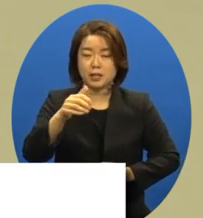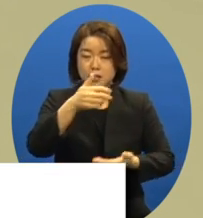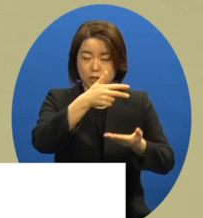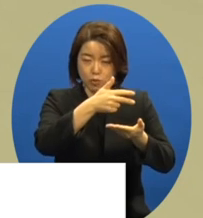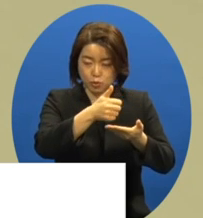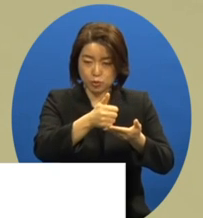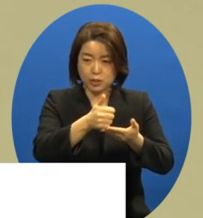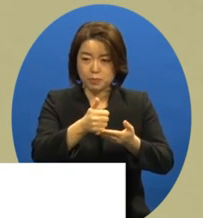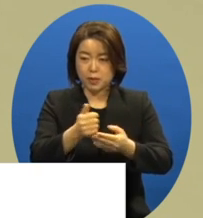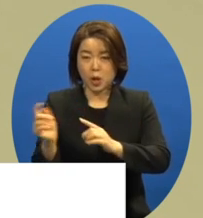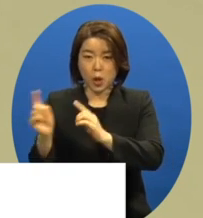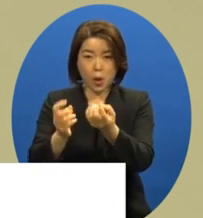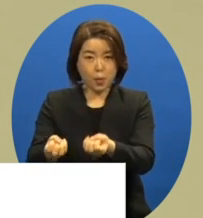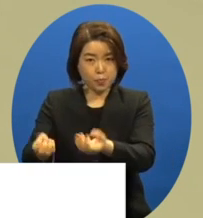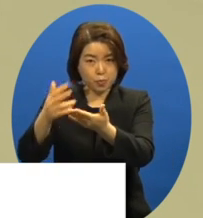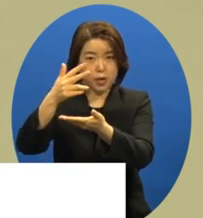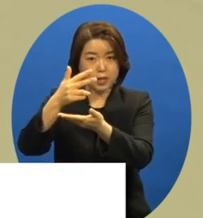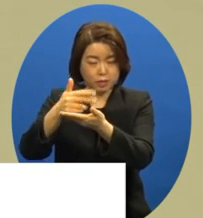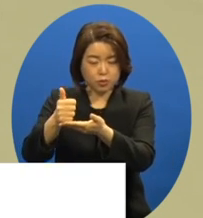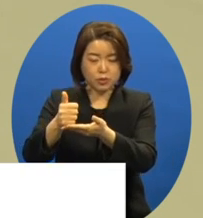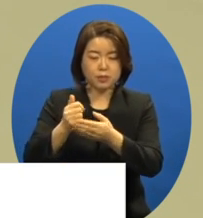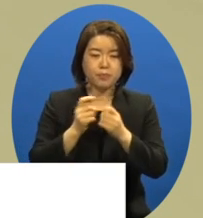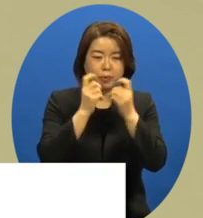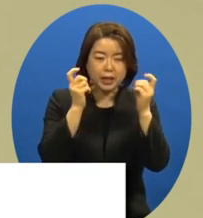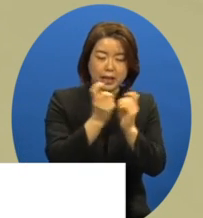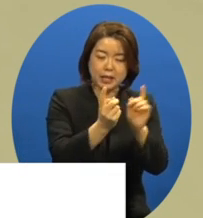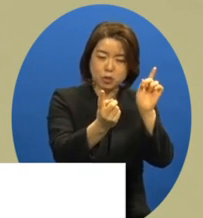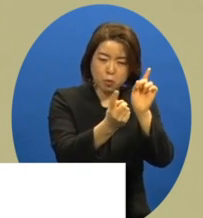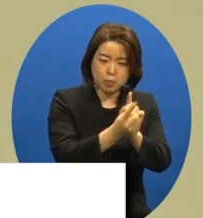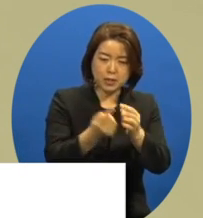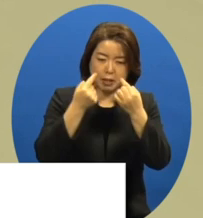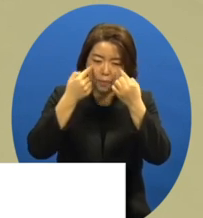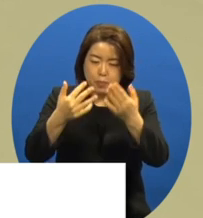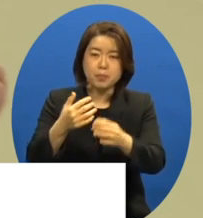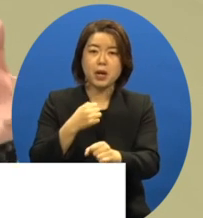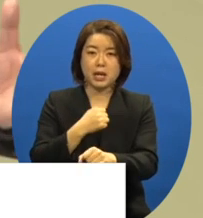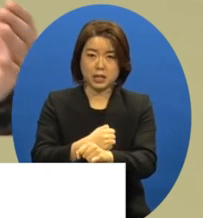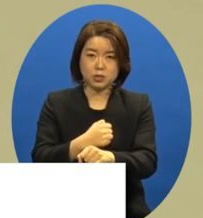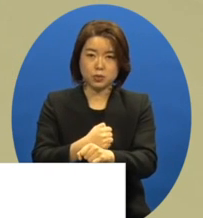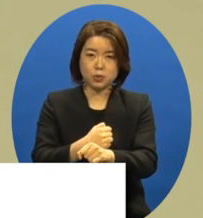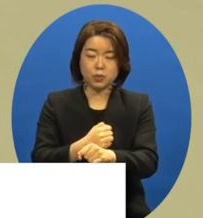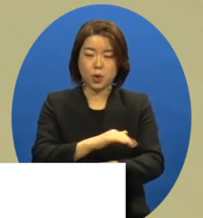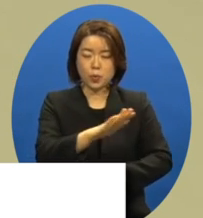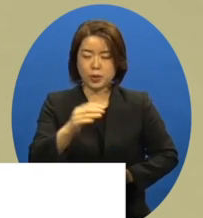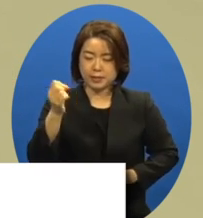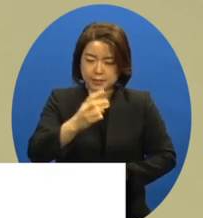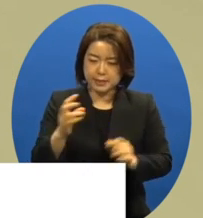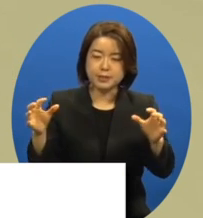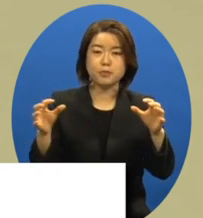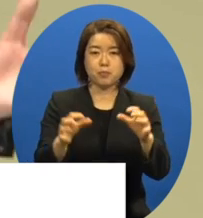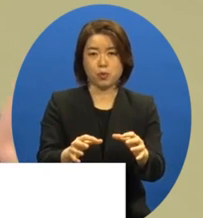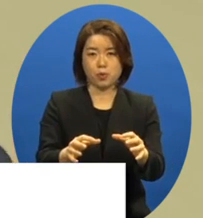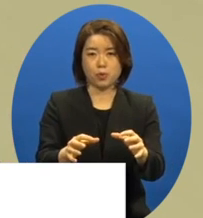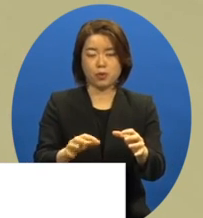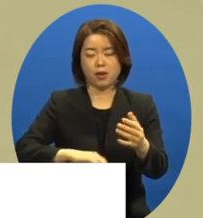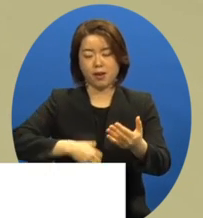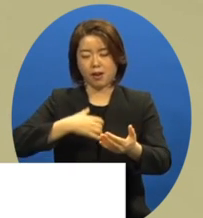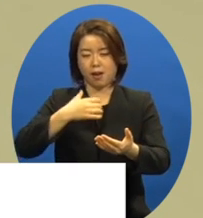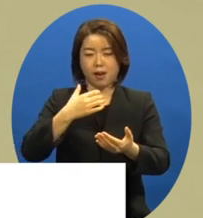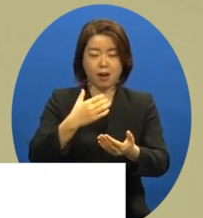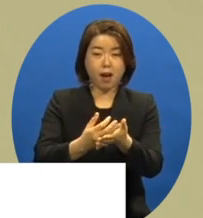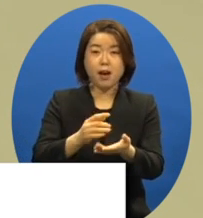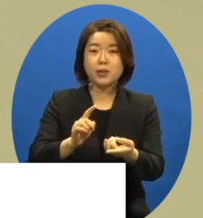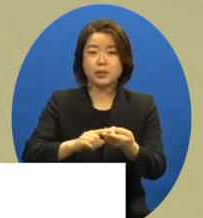주님을 우리가 개인적으로 만나는 것이 분명해지고 그리고 우리가 다시 모여서 감격스러운